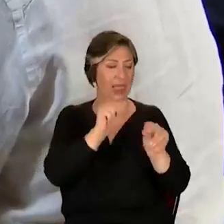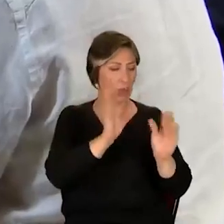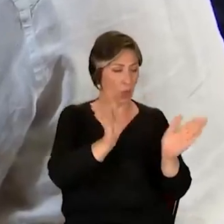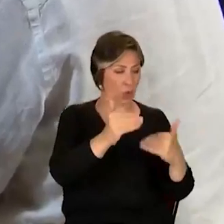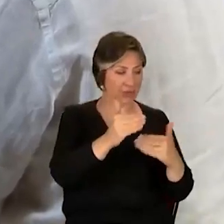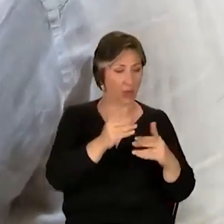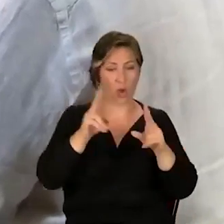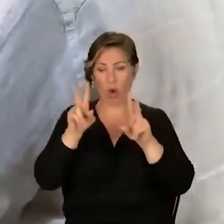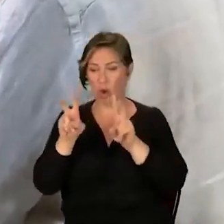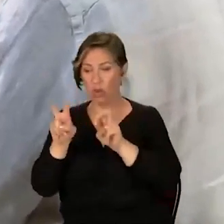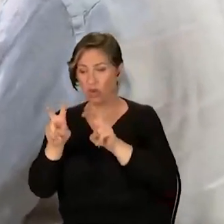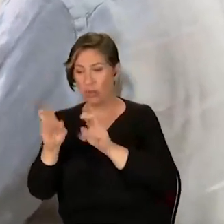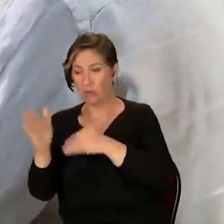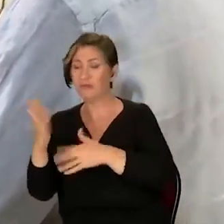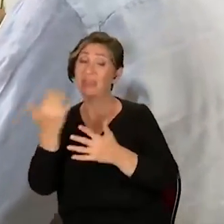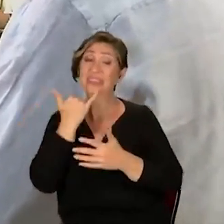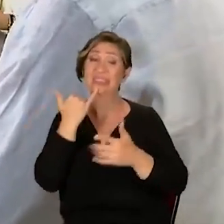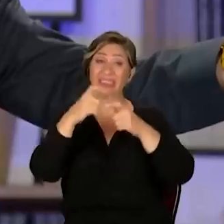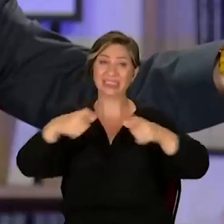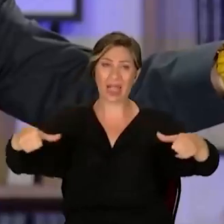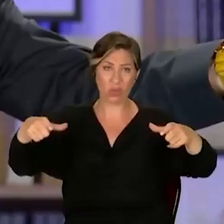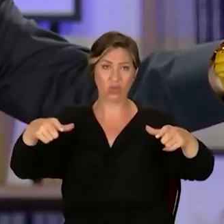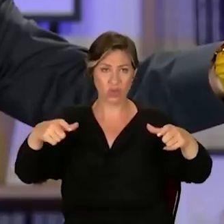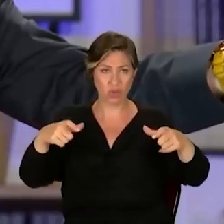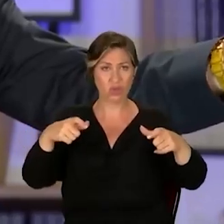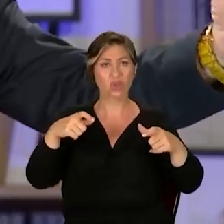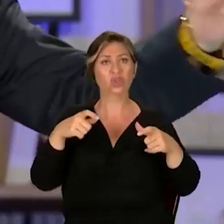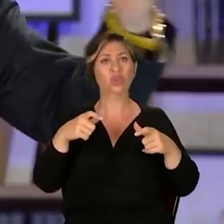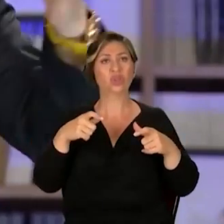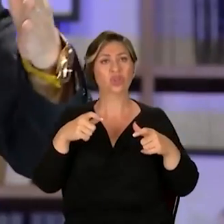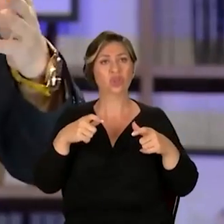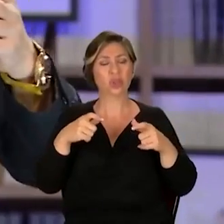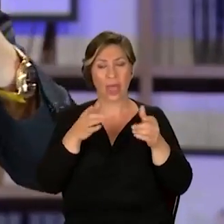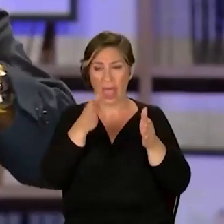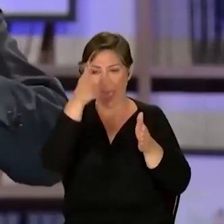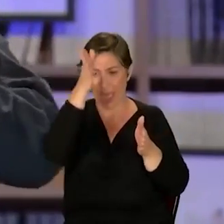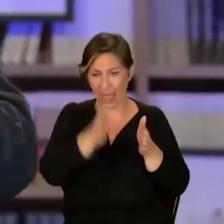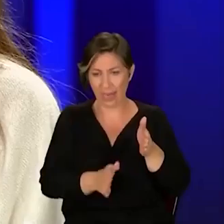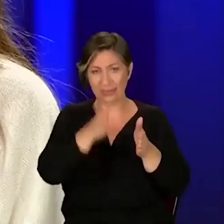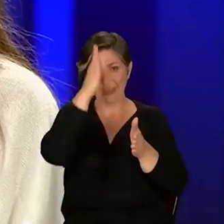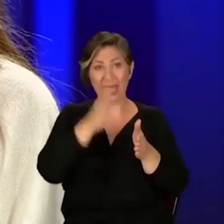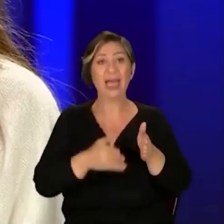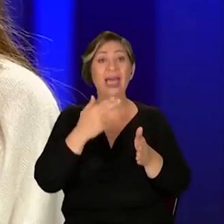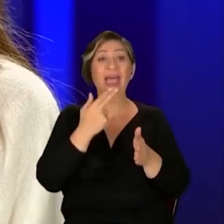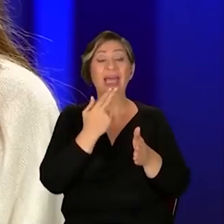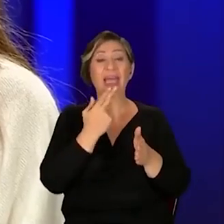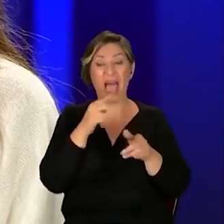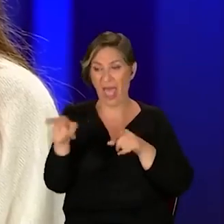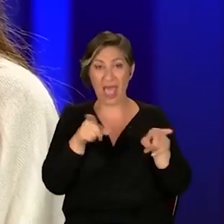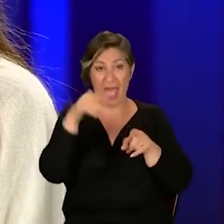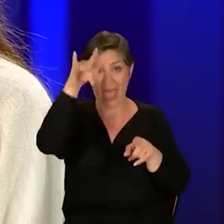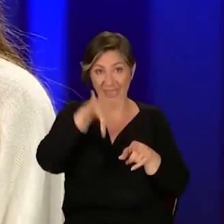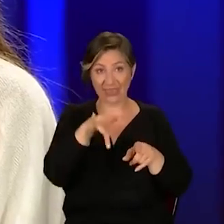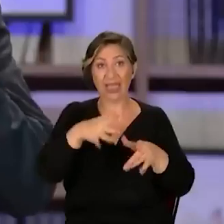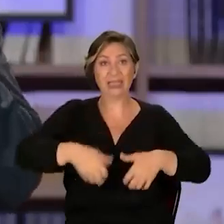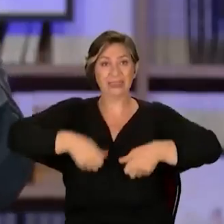odasıyla oturma odası ya da salon, bugünkü deyimle tabir edeceğimiz, arasındaki kadının işte